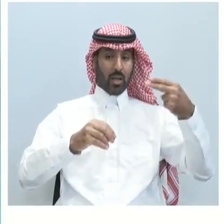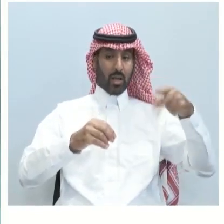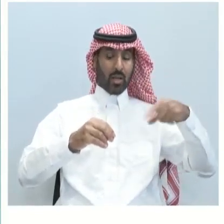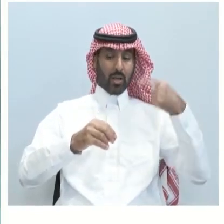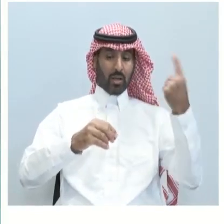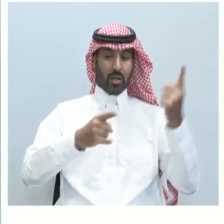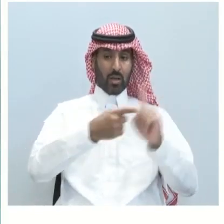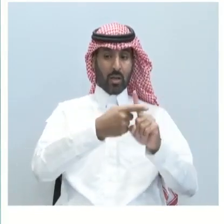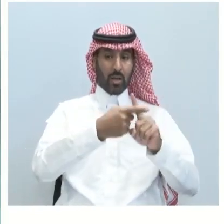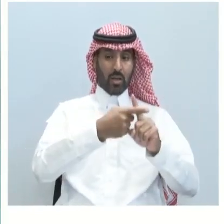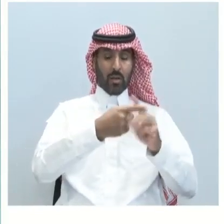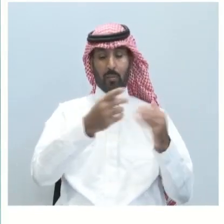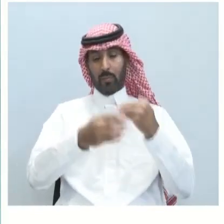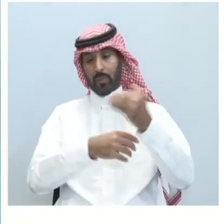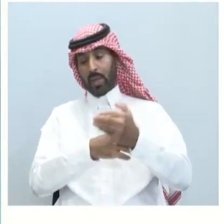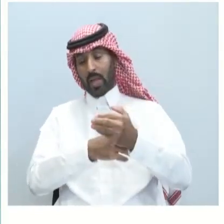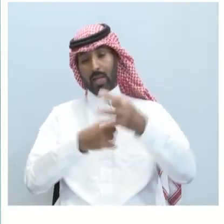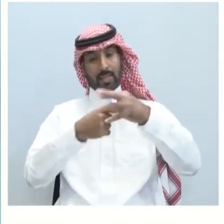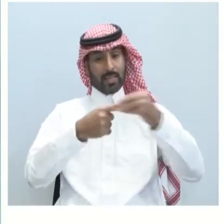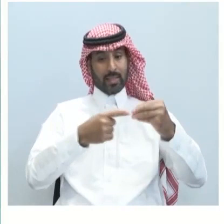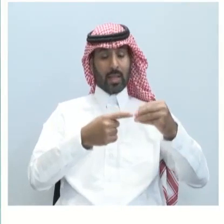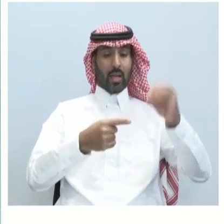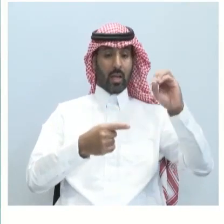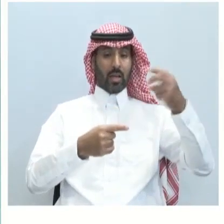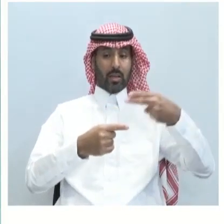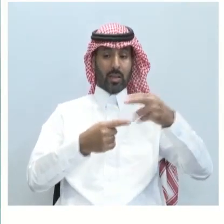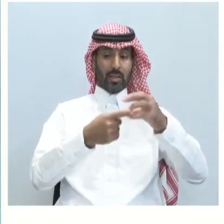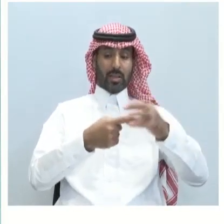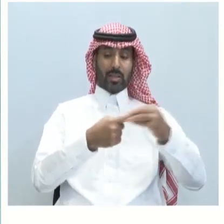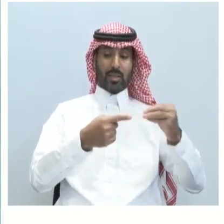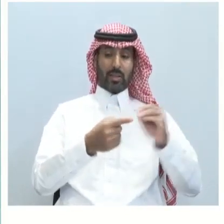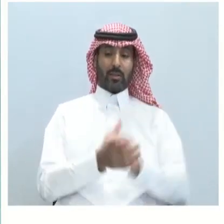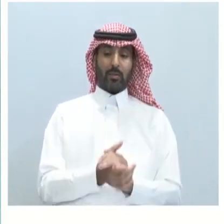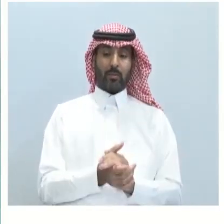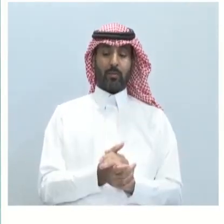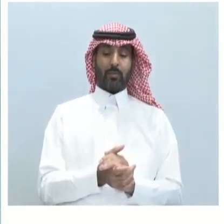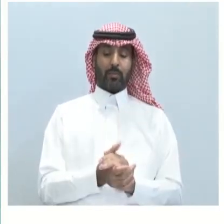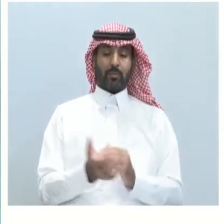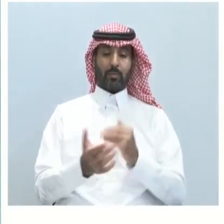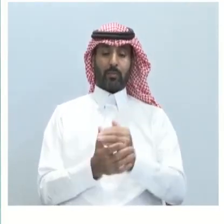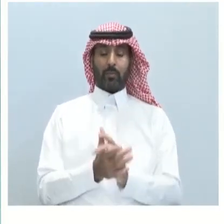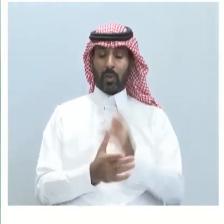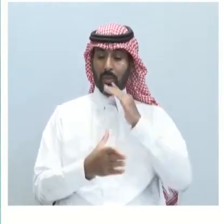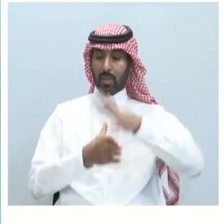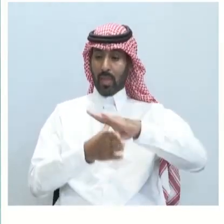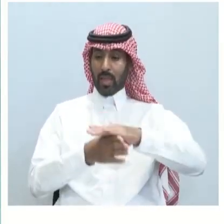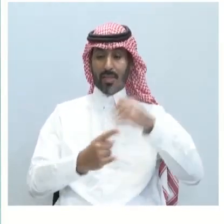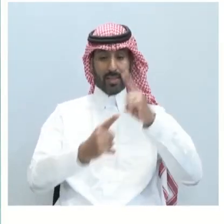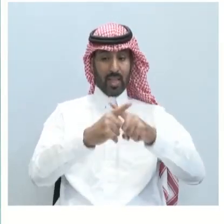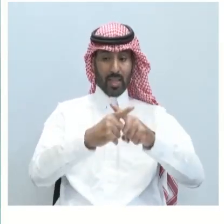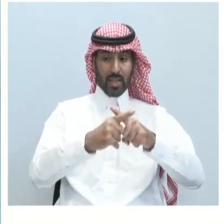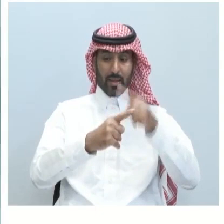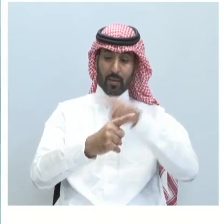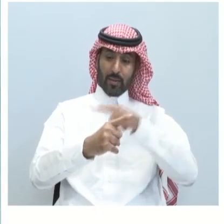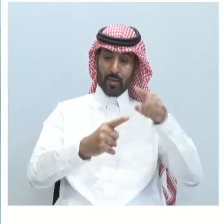سوف ينقص معه ايش تركيز الهيدروكسيد في هذه الحاله بحيث يكون حاصل ضرب تراكيز